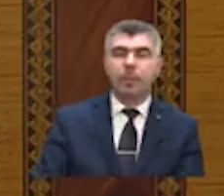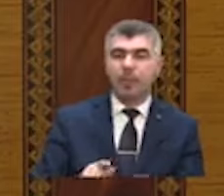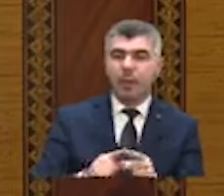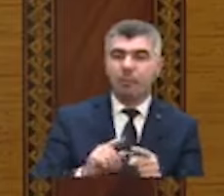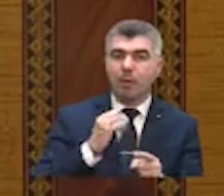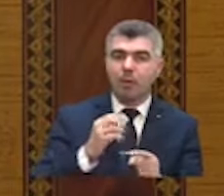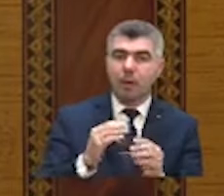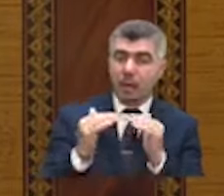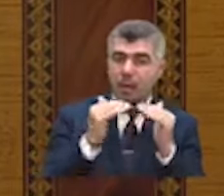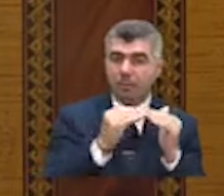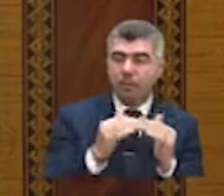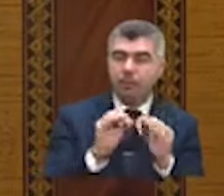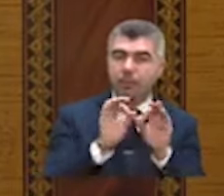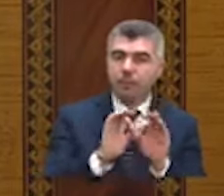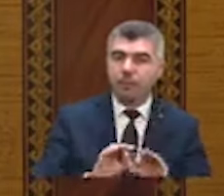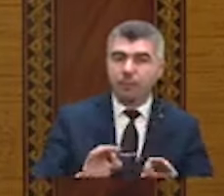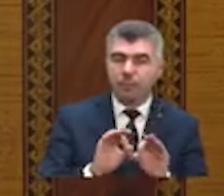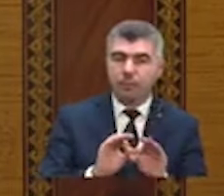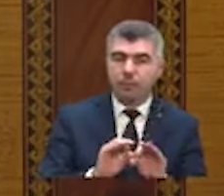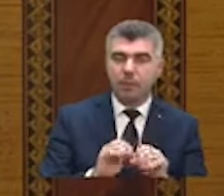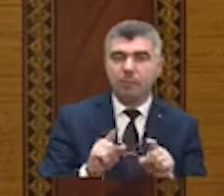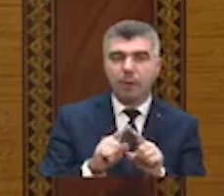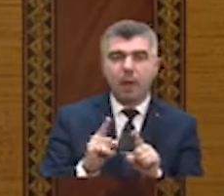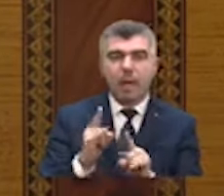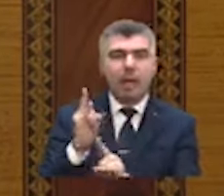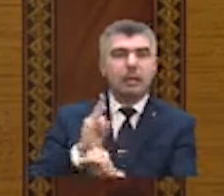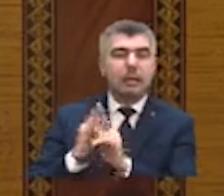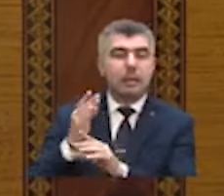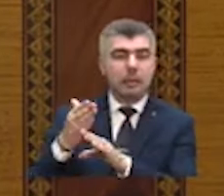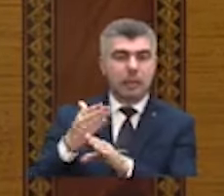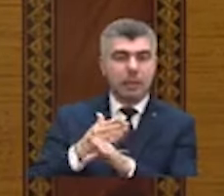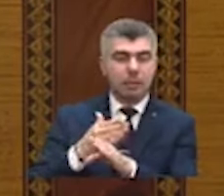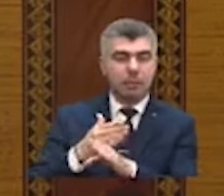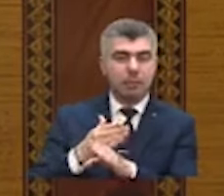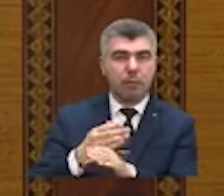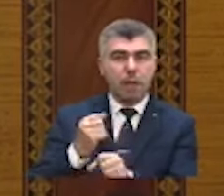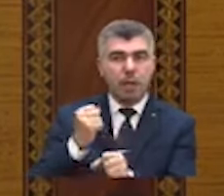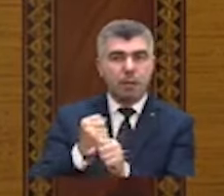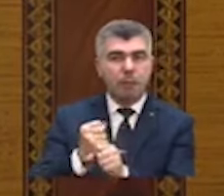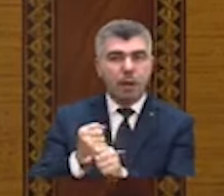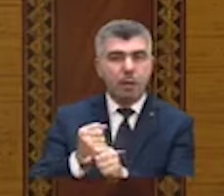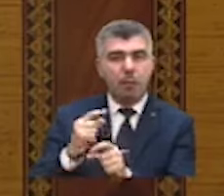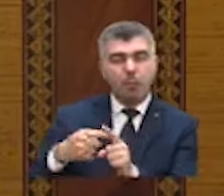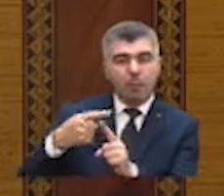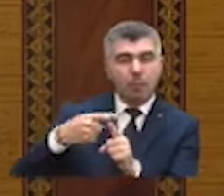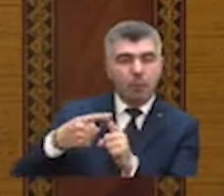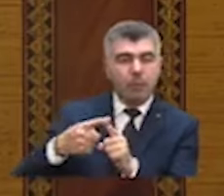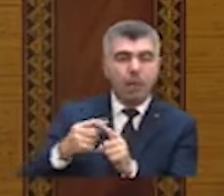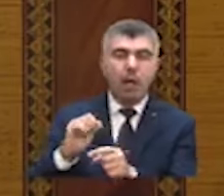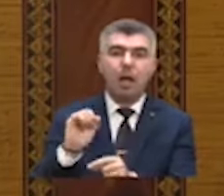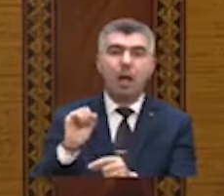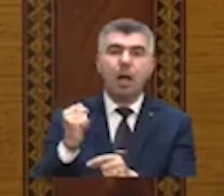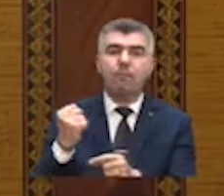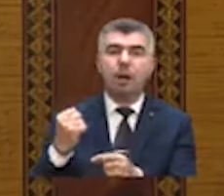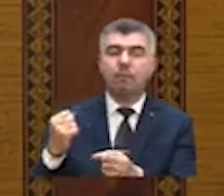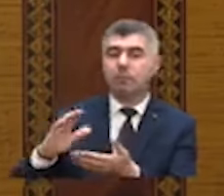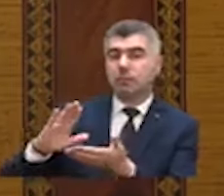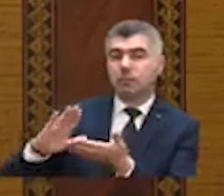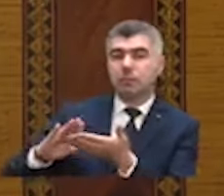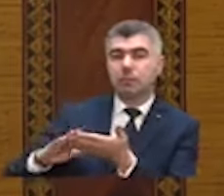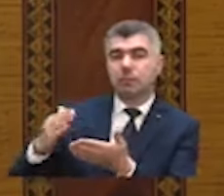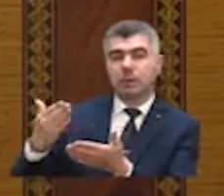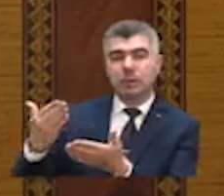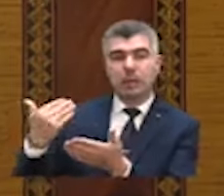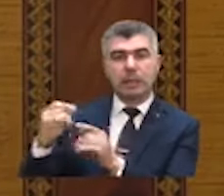ل هذاك ديال لين كتكلم عليه واش عاد كاين اليوم انا قلت تكلمنا عليه احنا تكلمنا عليه سنوات